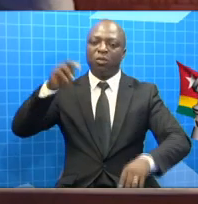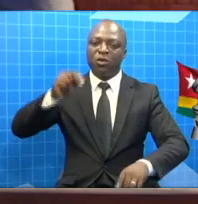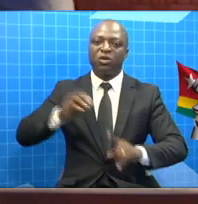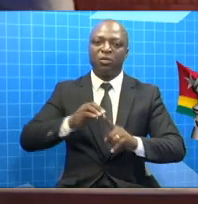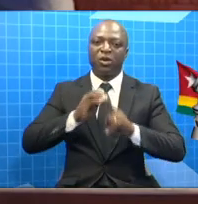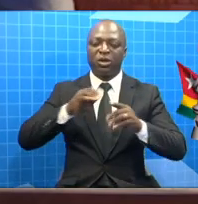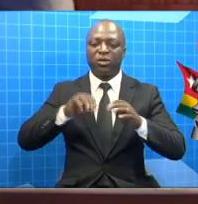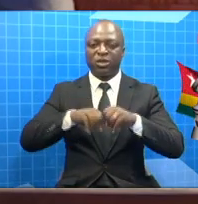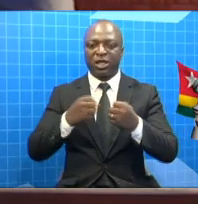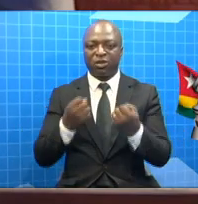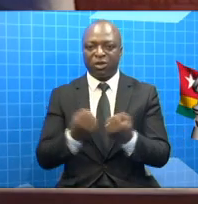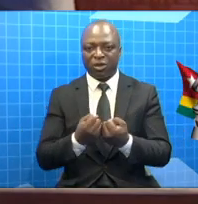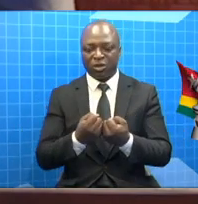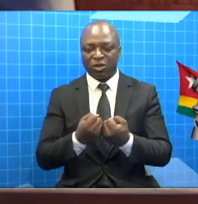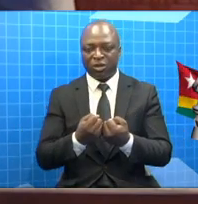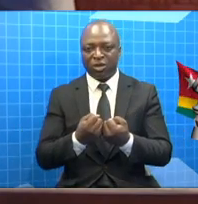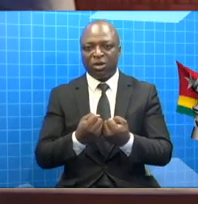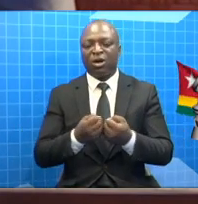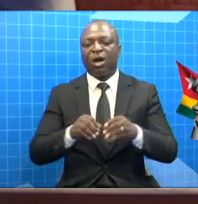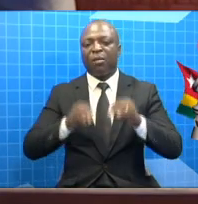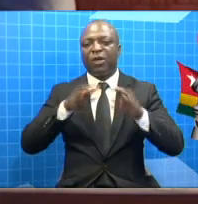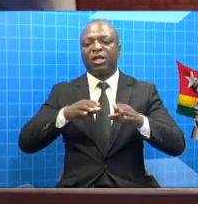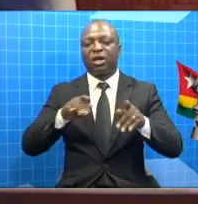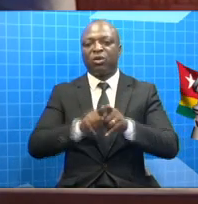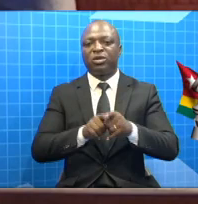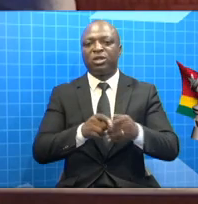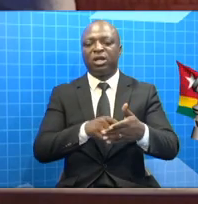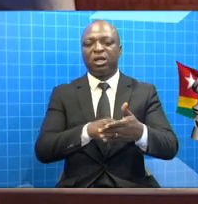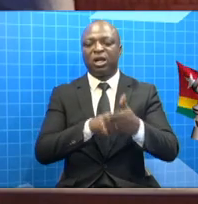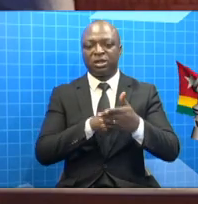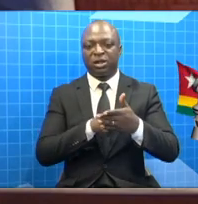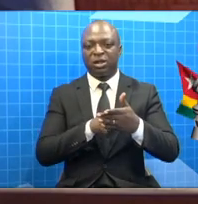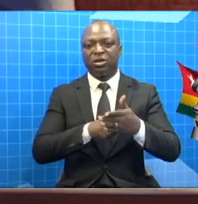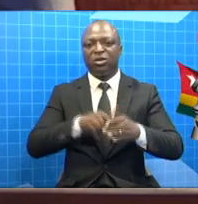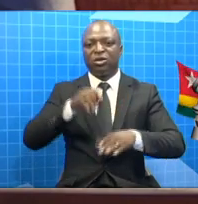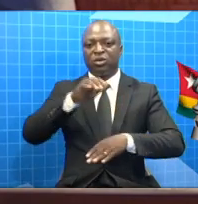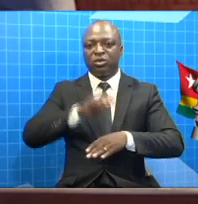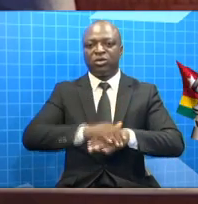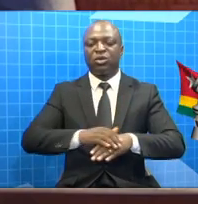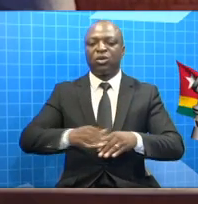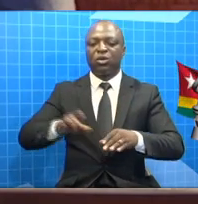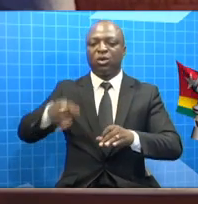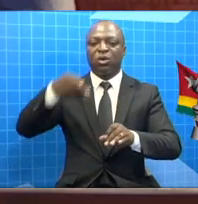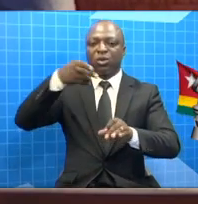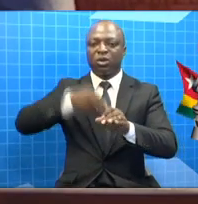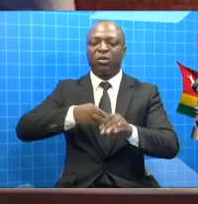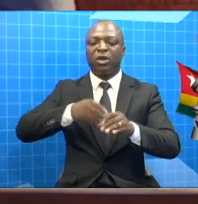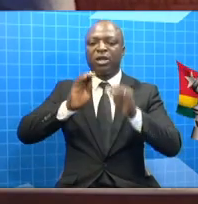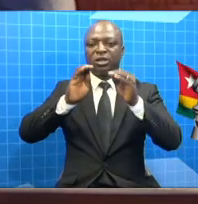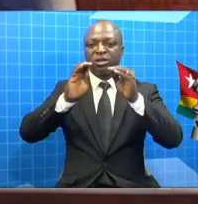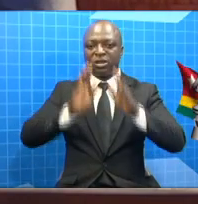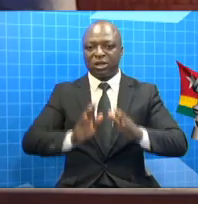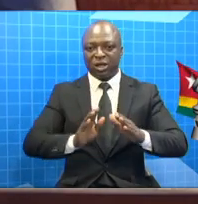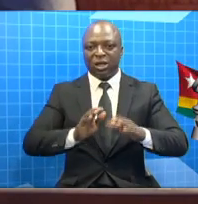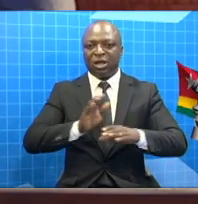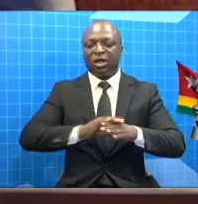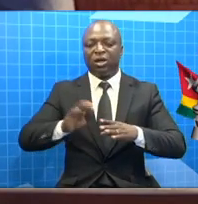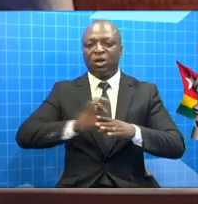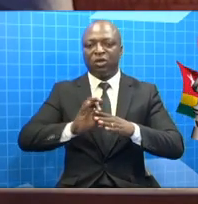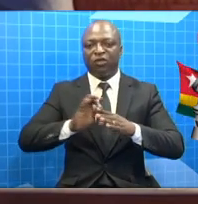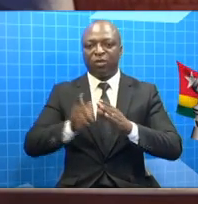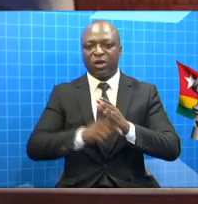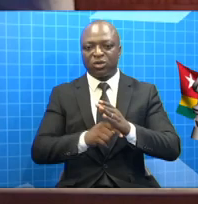prioritaires du secteur en mettant notamment l'accent sur le recrutement des enseignants et leur